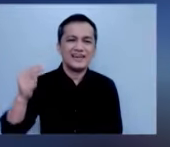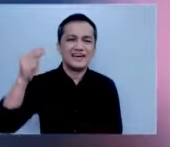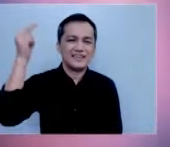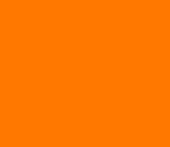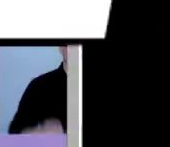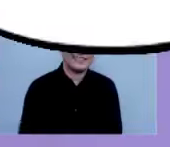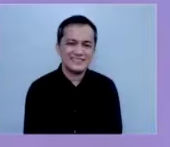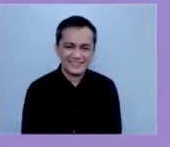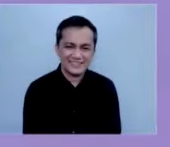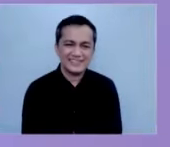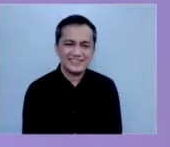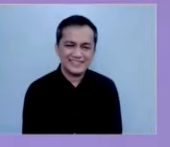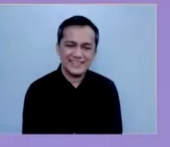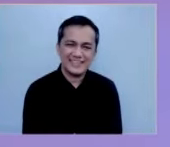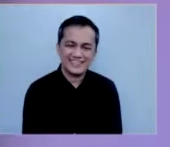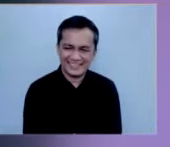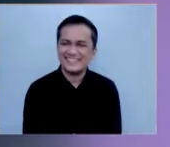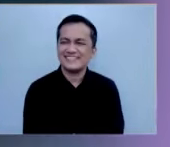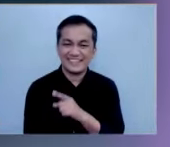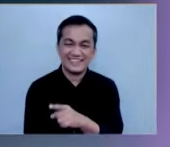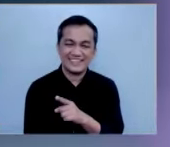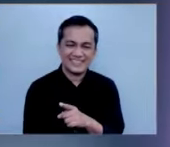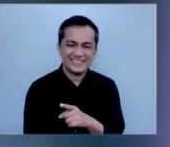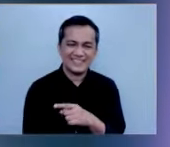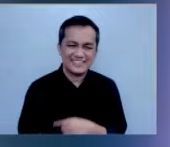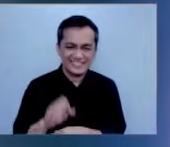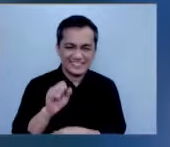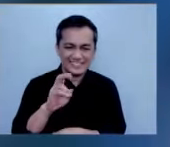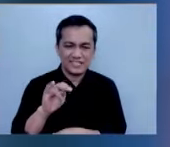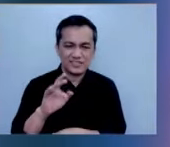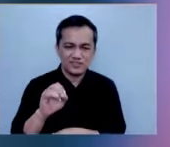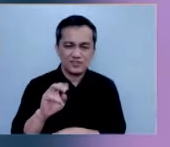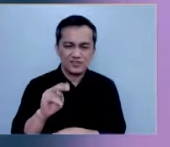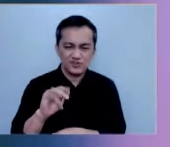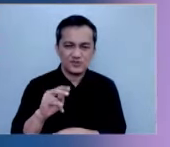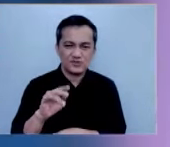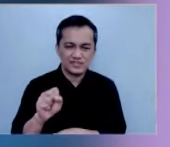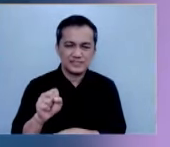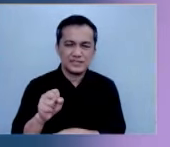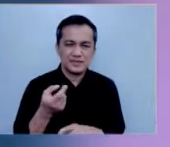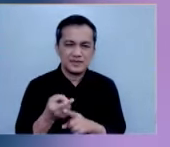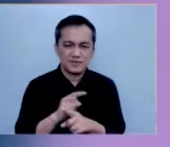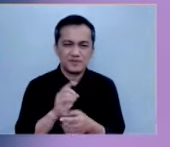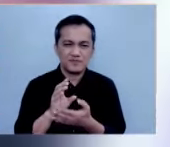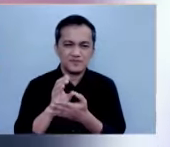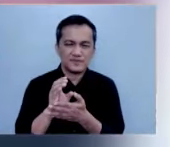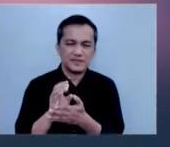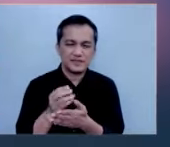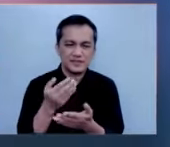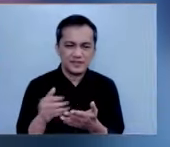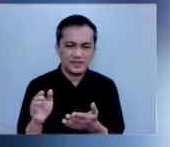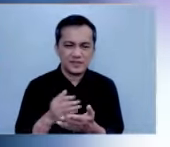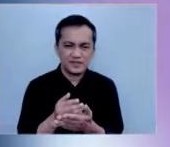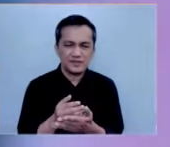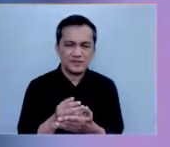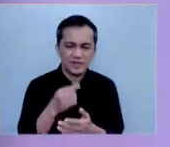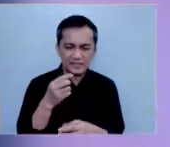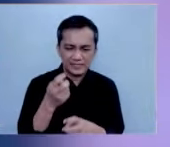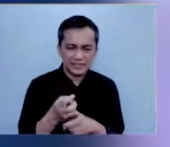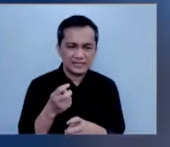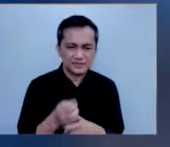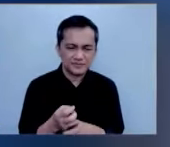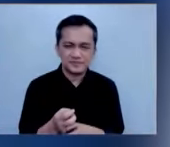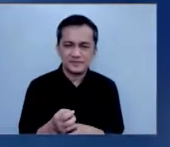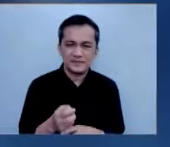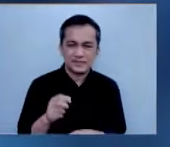ak yan si Zeno Nunez mula sa Zamboanga City to the tune of at ang hirap ni Angel